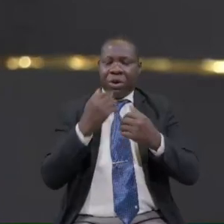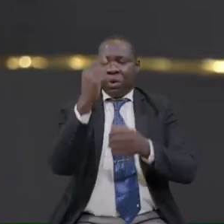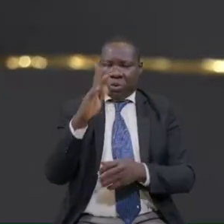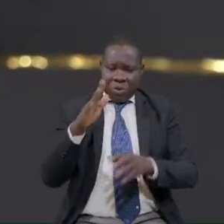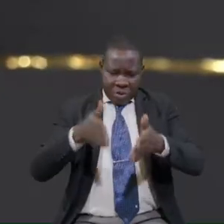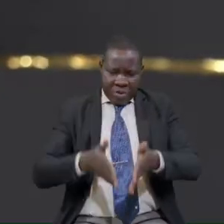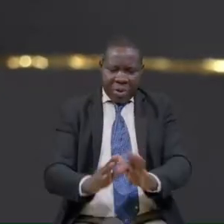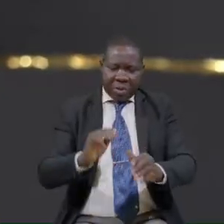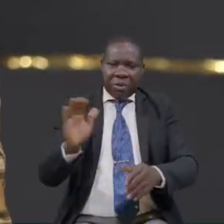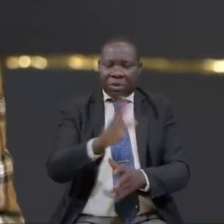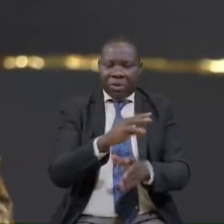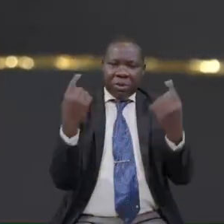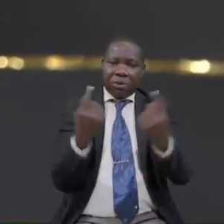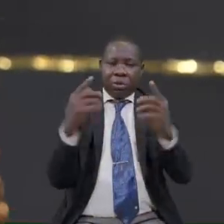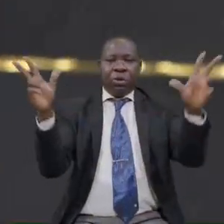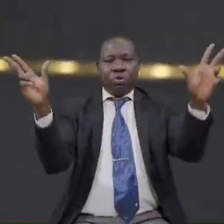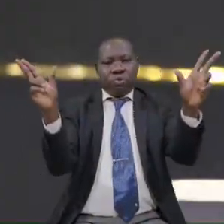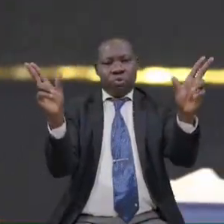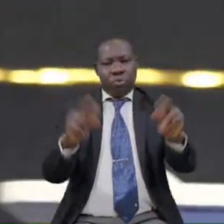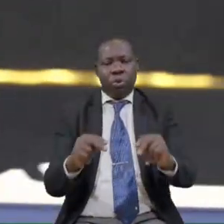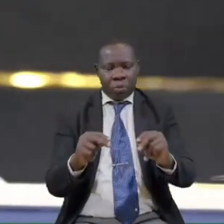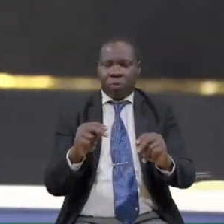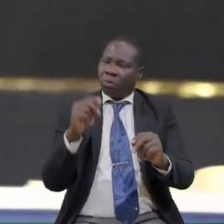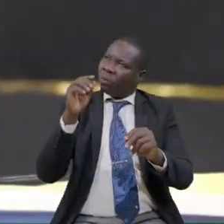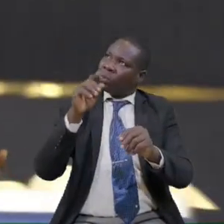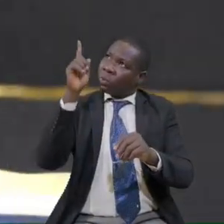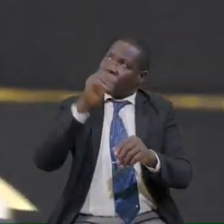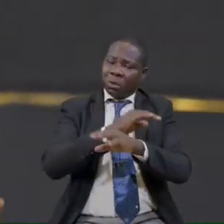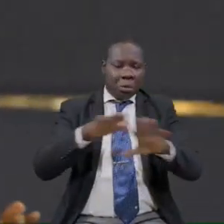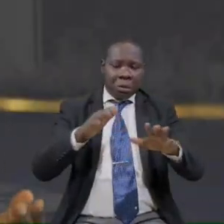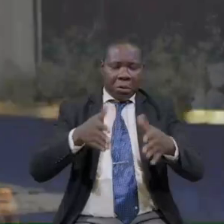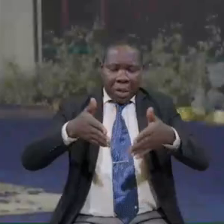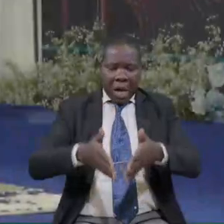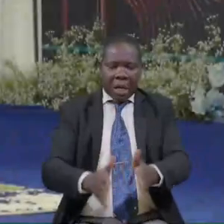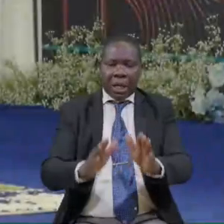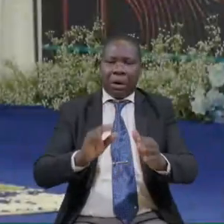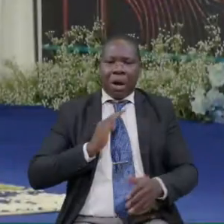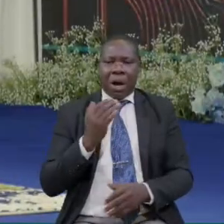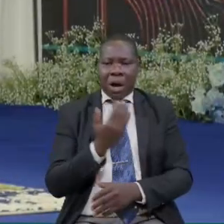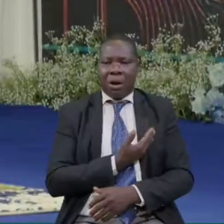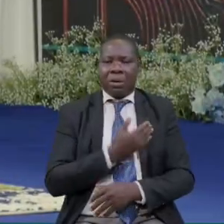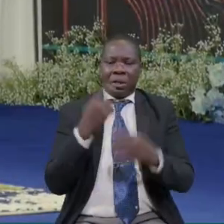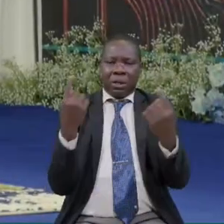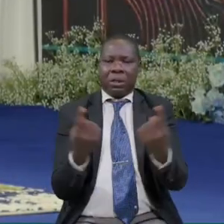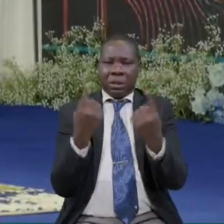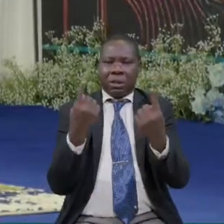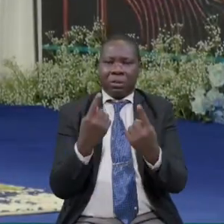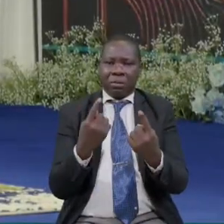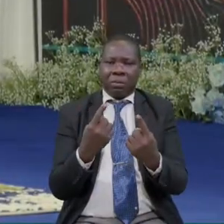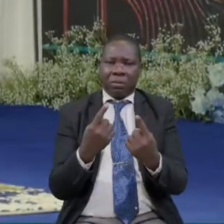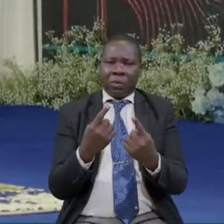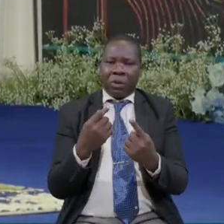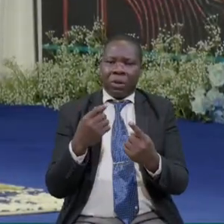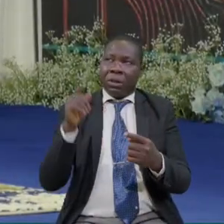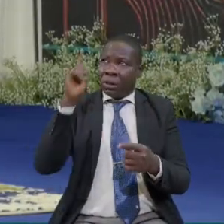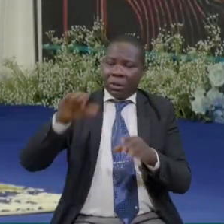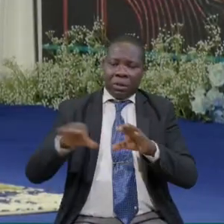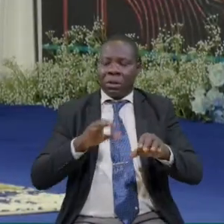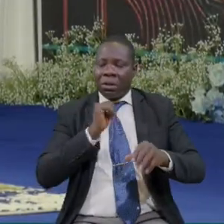péchés. Non, il ne tolère pas les péchés. Il ne tolère pas, il n'a pas toléré les péchés